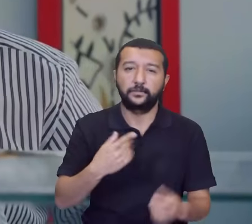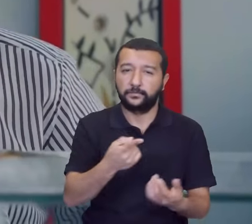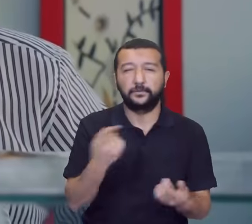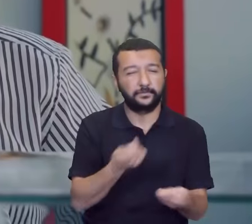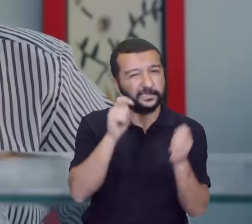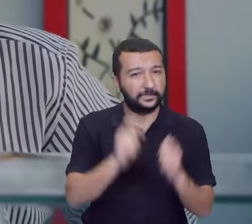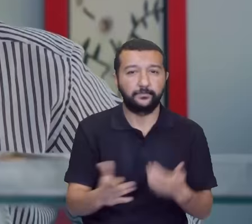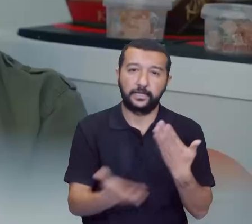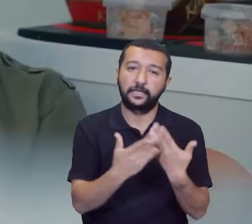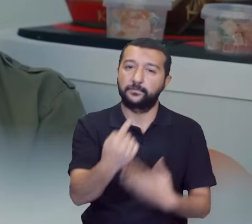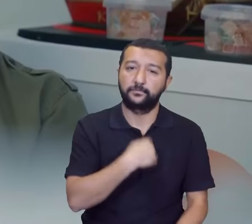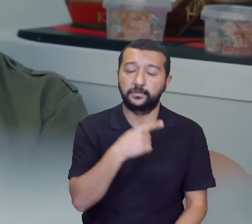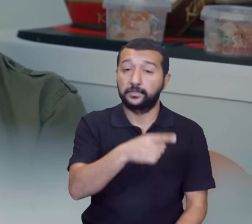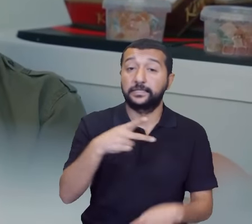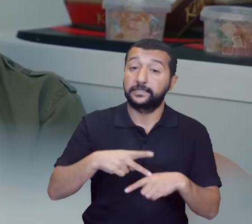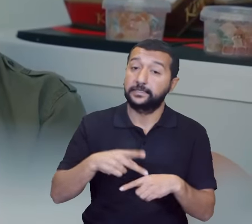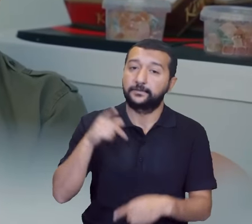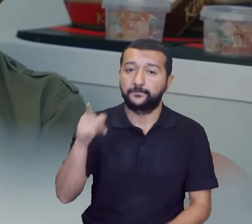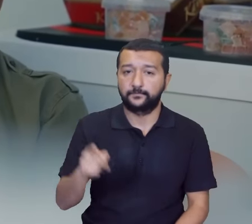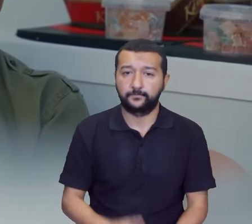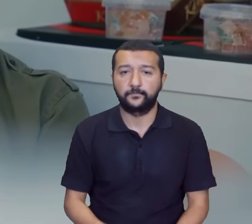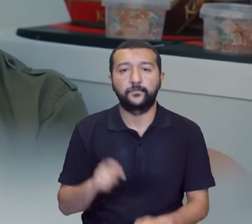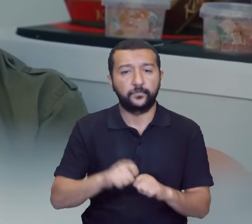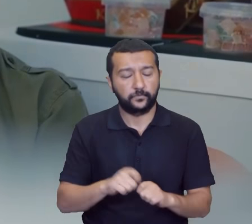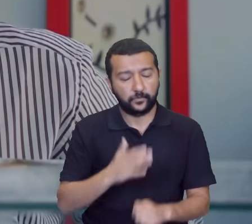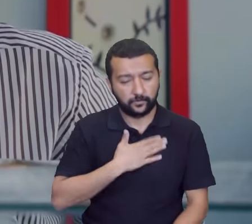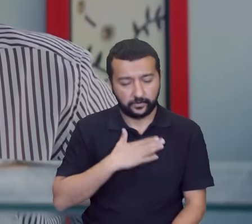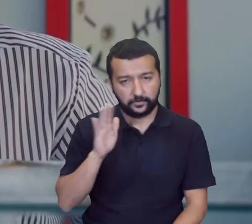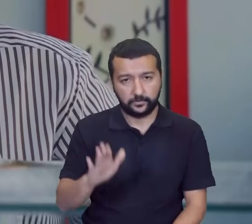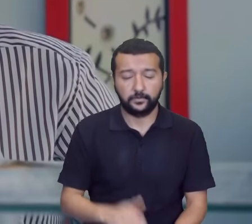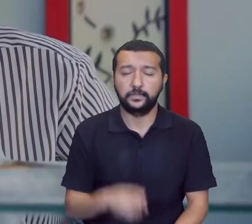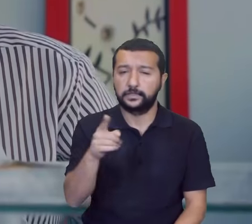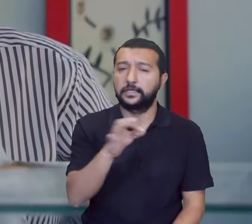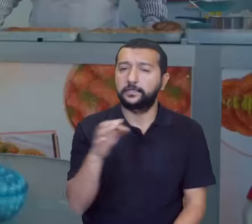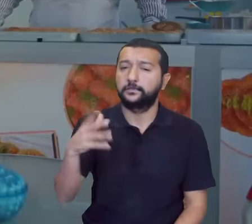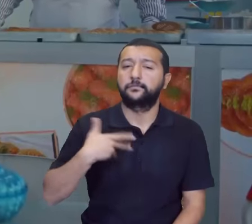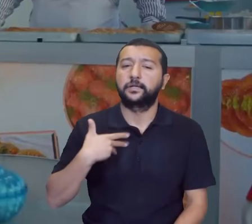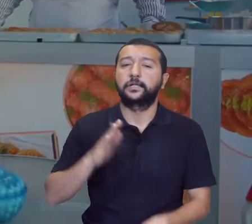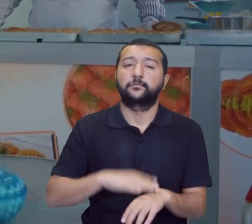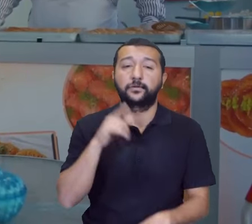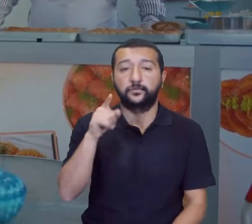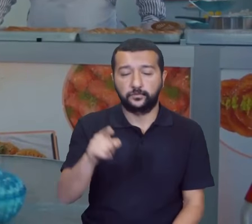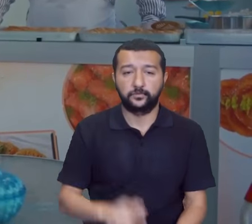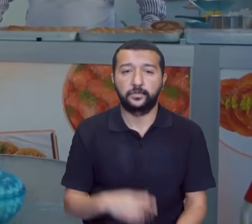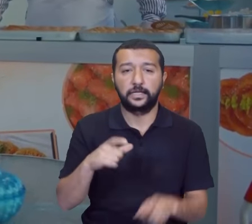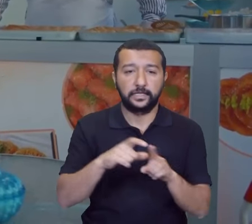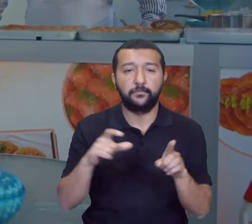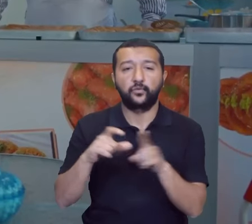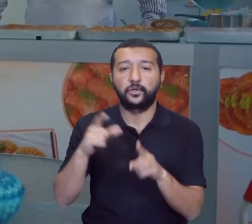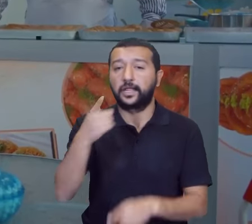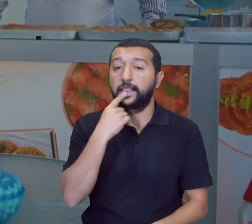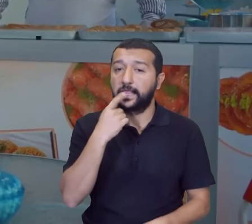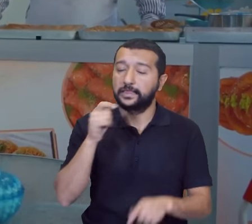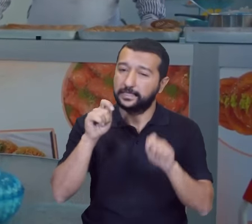bir fırıldak ne olur be, yardım et bana. Zekicim, olay bende, sen hiç merak etme. Hele şu Dilber